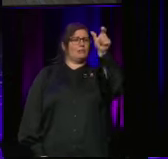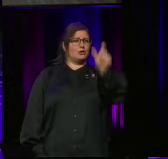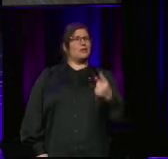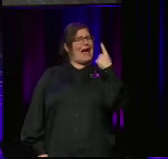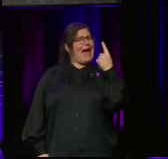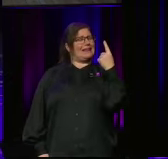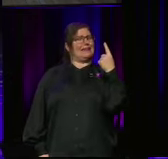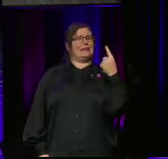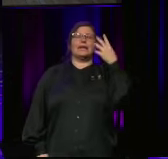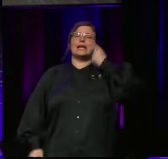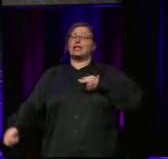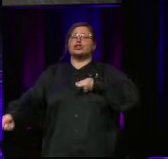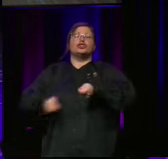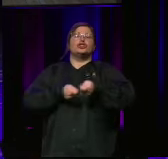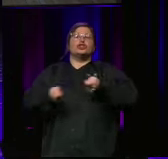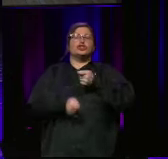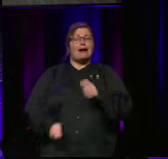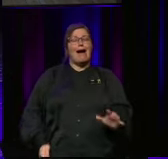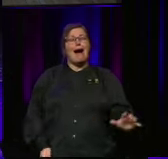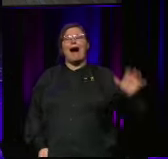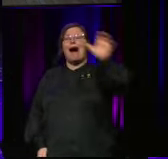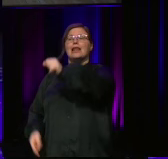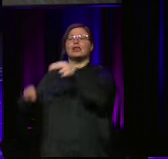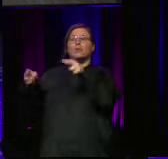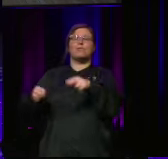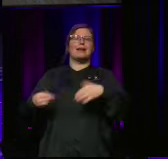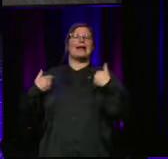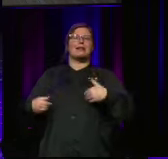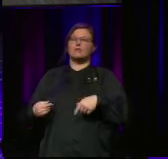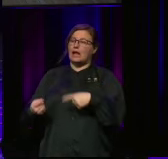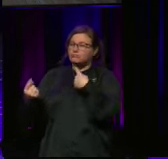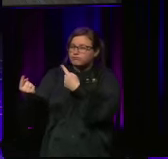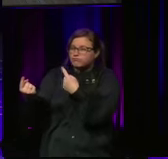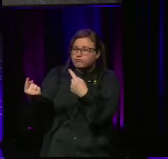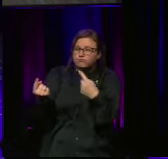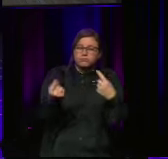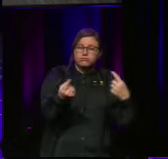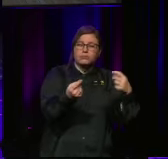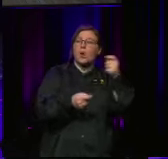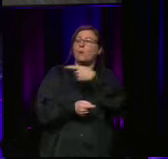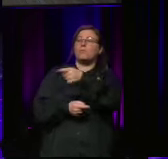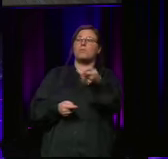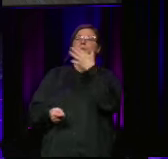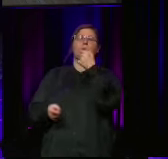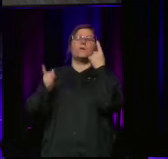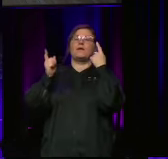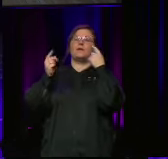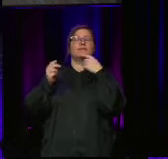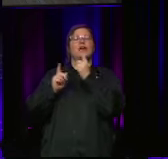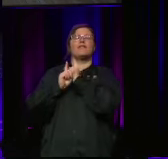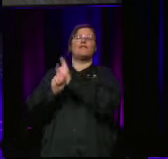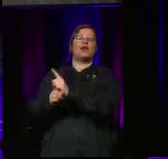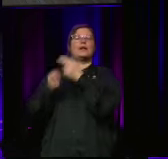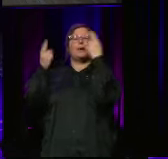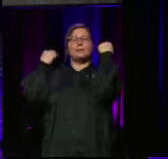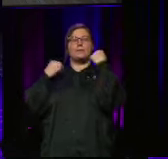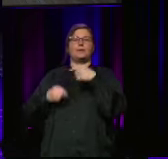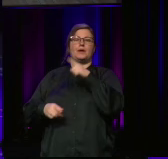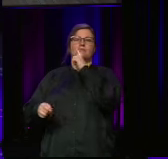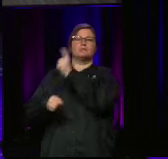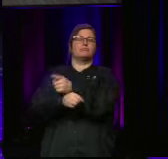och styra domarna individuellt om man inte gör som de är tillsagda. I Ryssland var det så